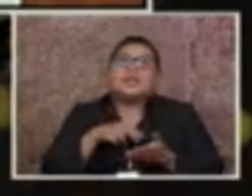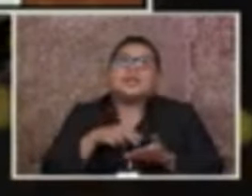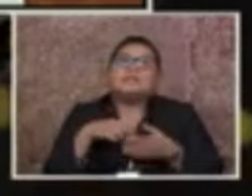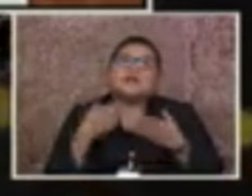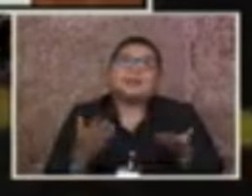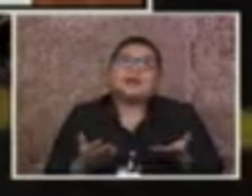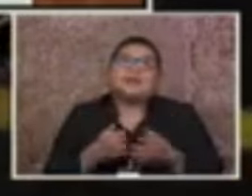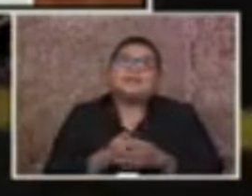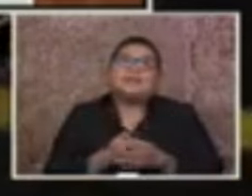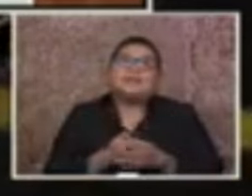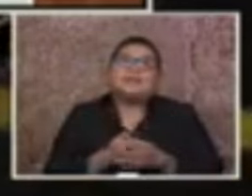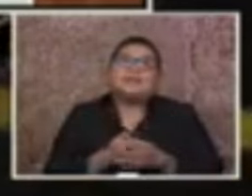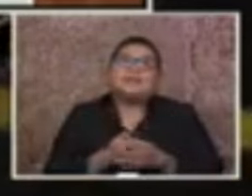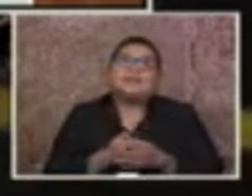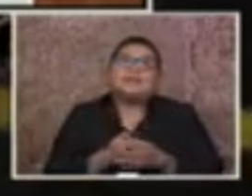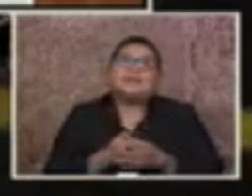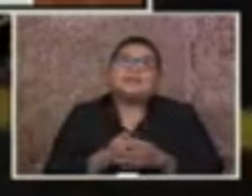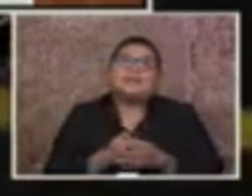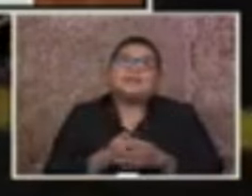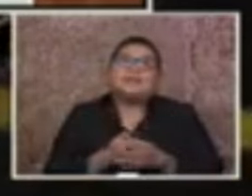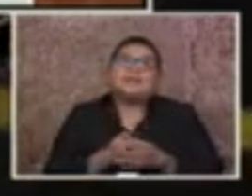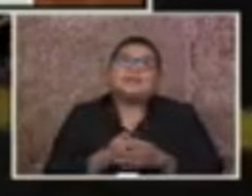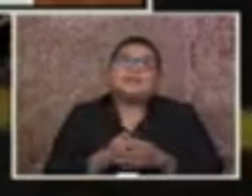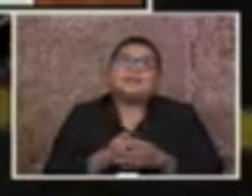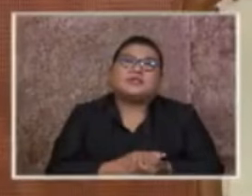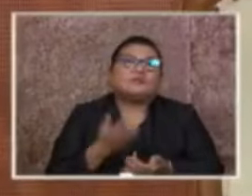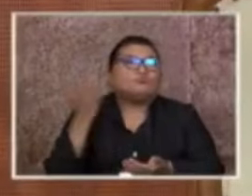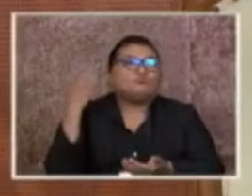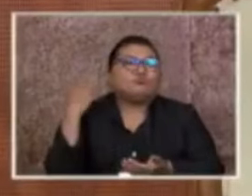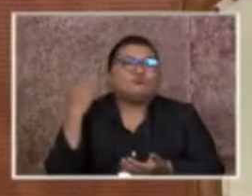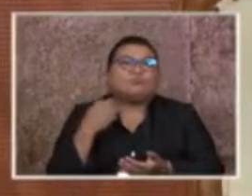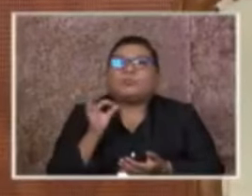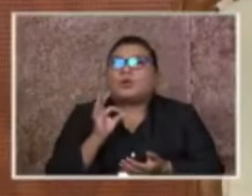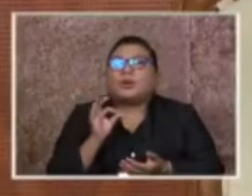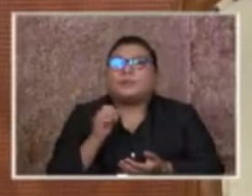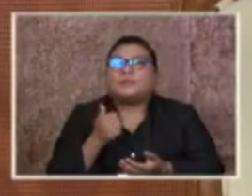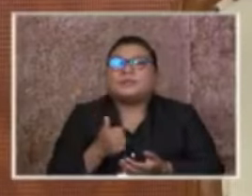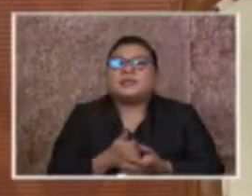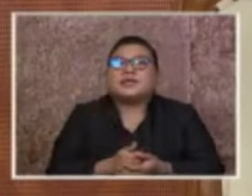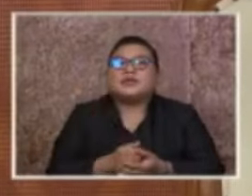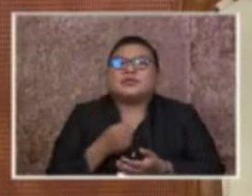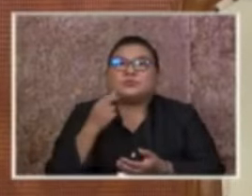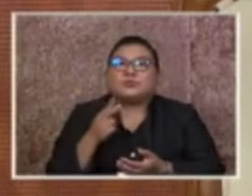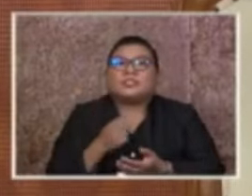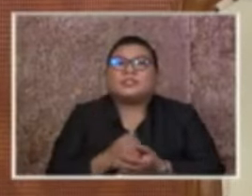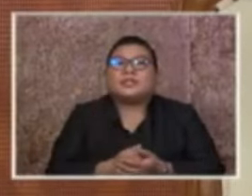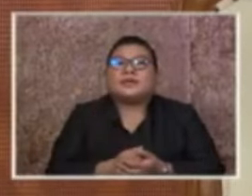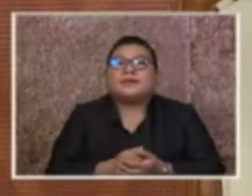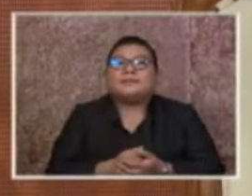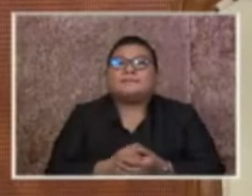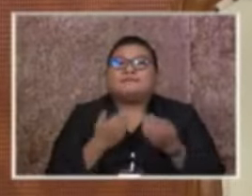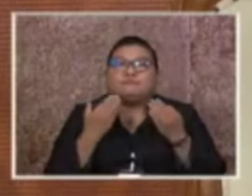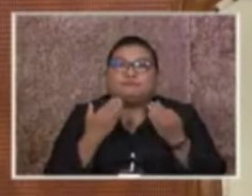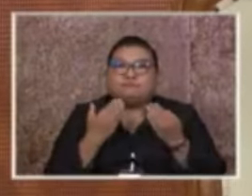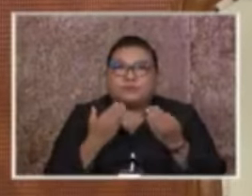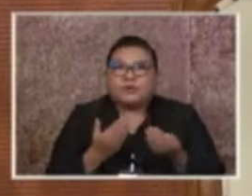ee tuntaskan itu dari zaman reformasi sampai sekarang belum bisa ya Itu saja Pak De mudah-mudahan